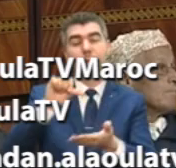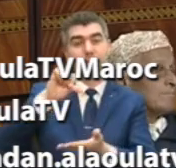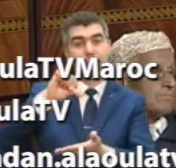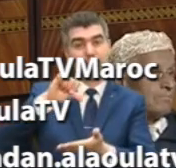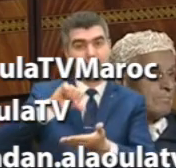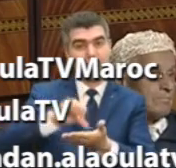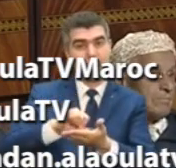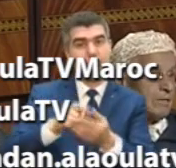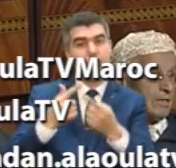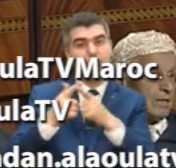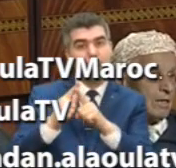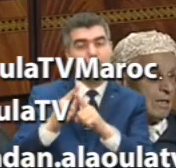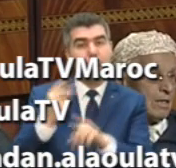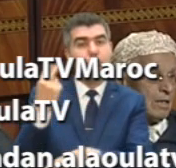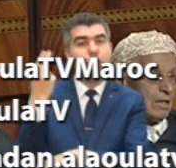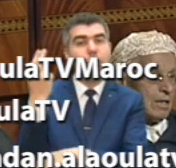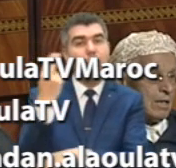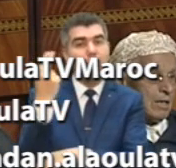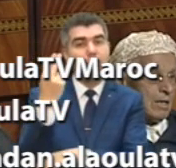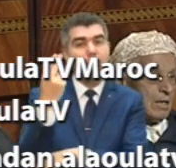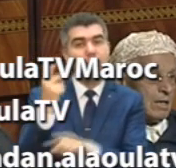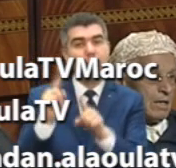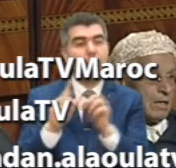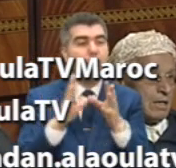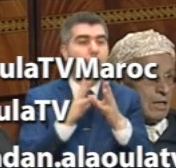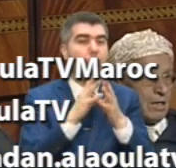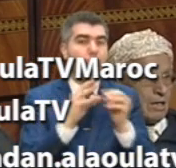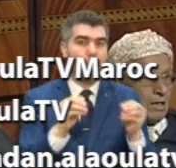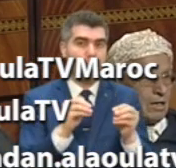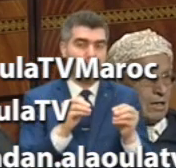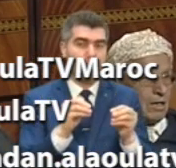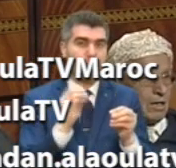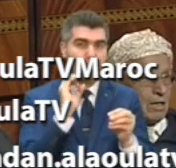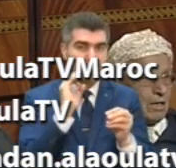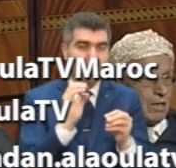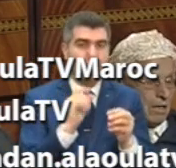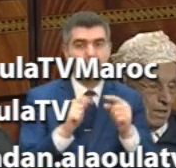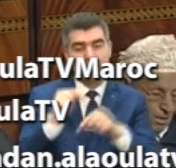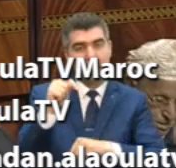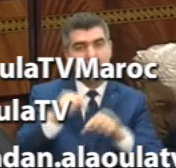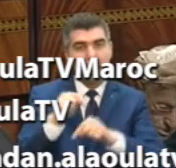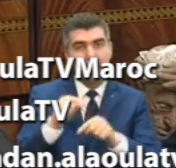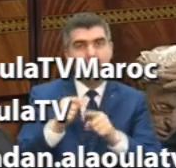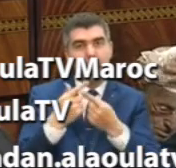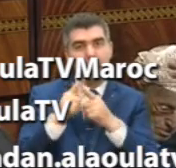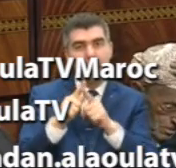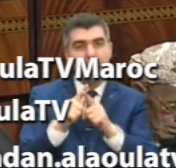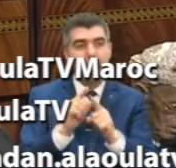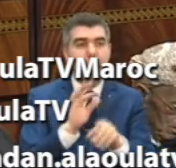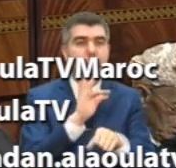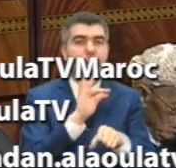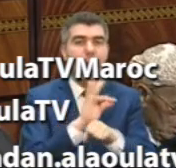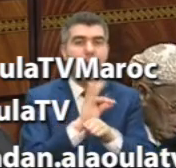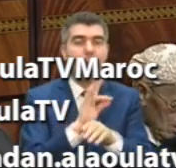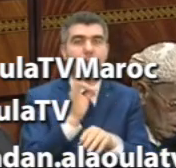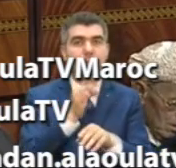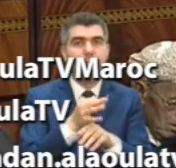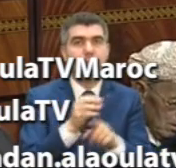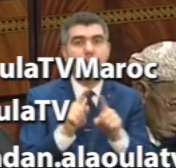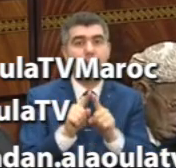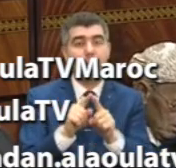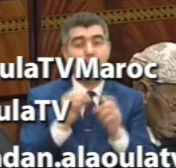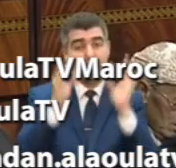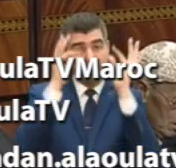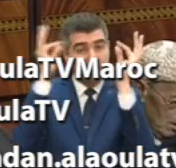يخص التخصصات والشعب اللي ما كيناش في كلية ديال أسفي واللي هي شعب وتخصصات مطلوبة، ثانيا لماستر